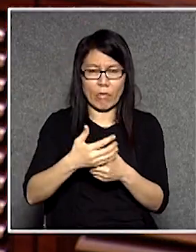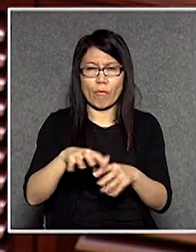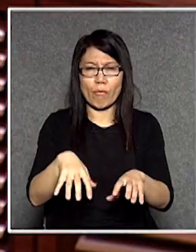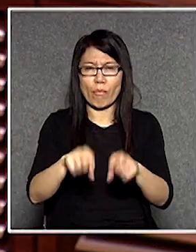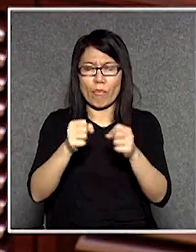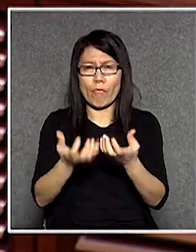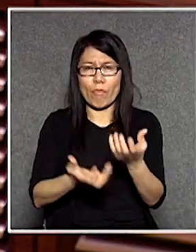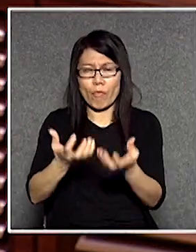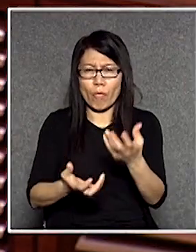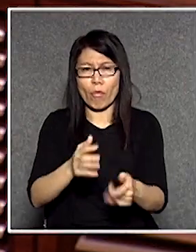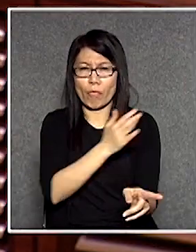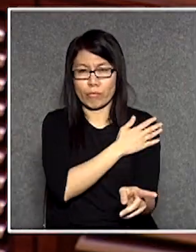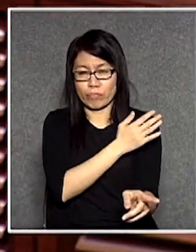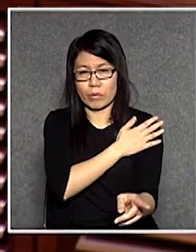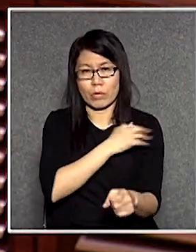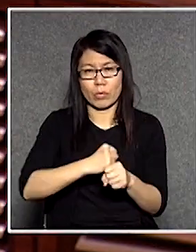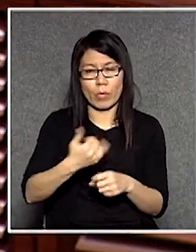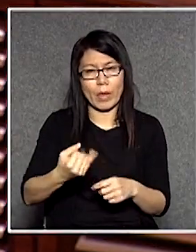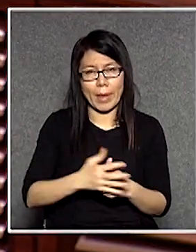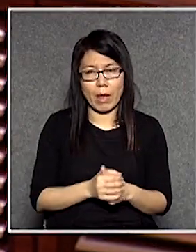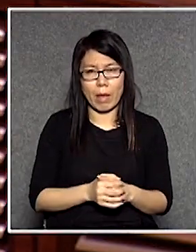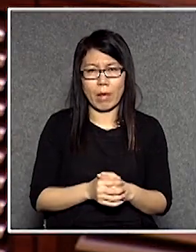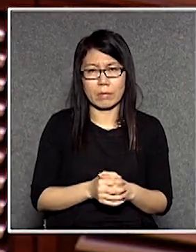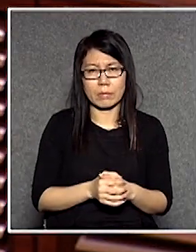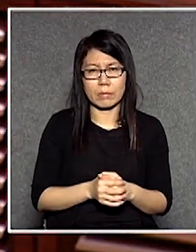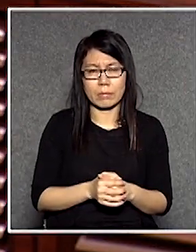辦。唉，其